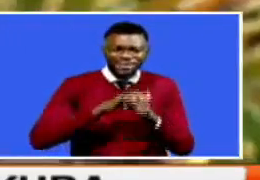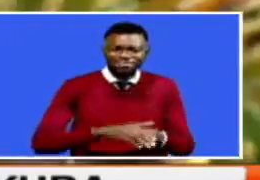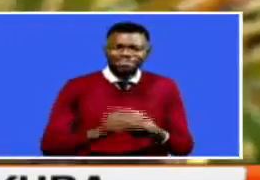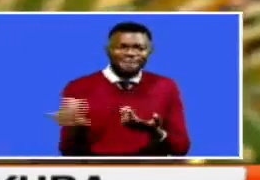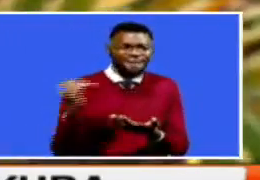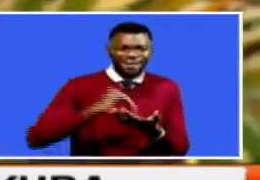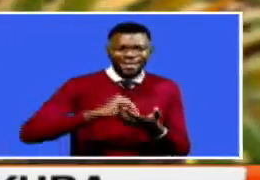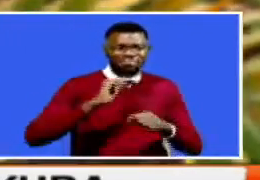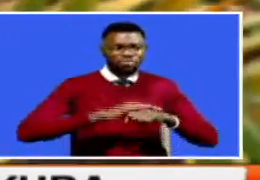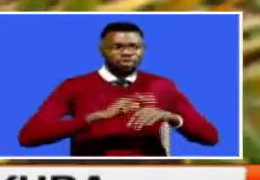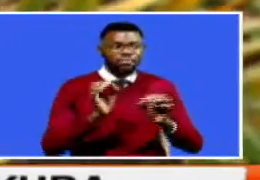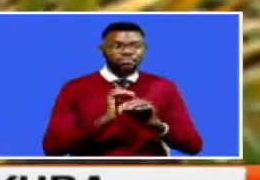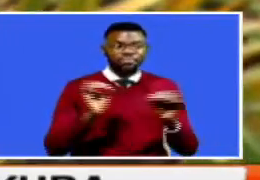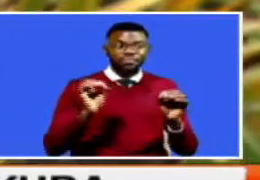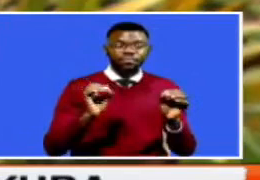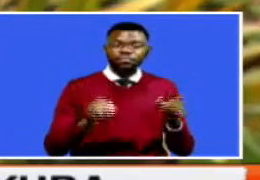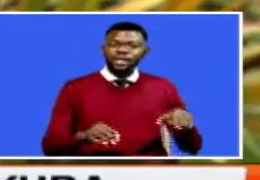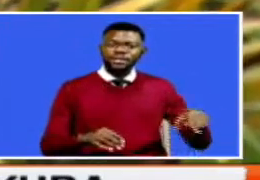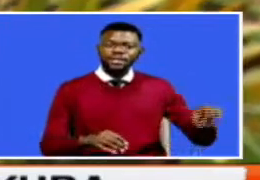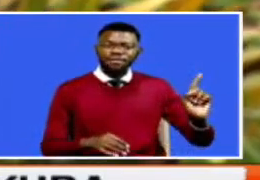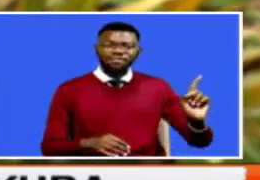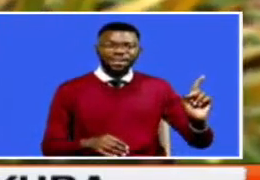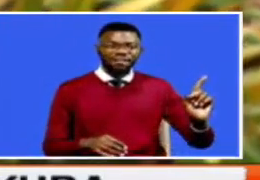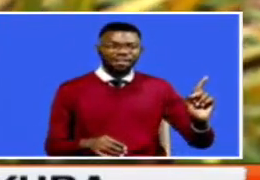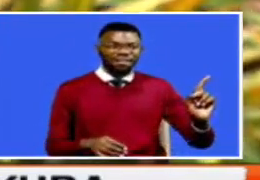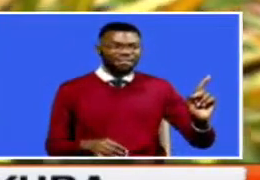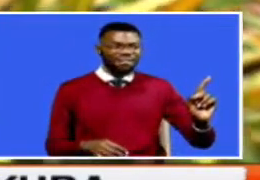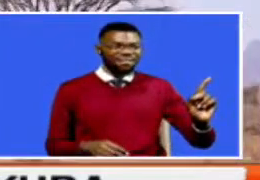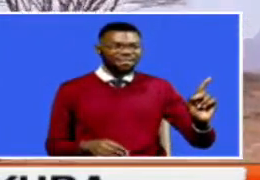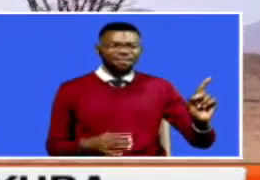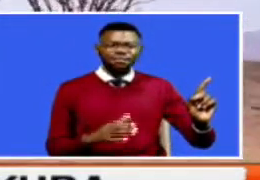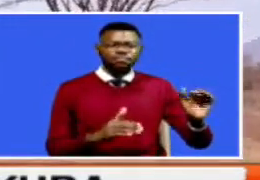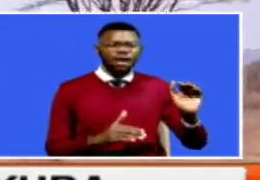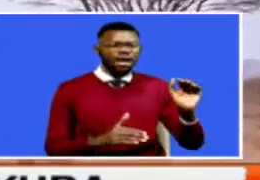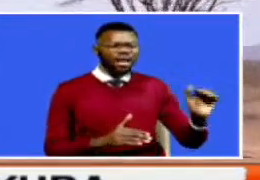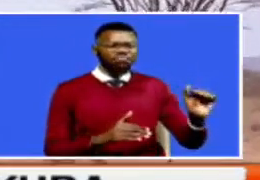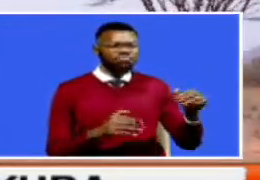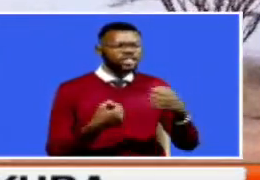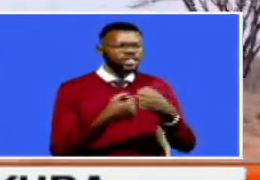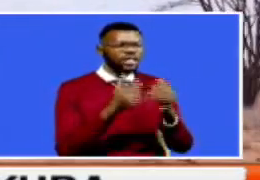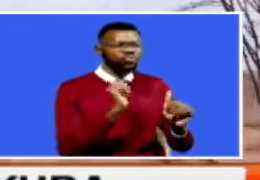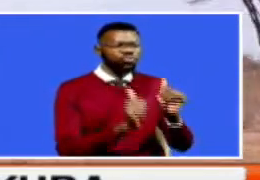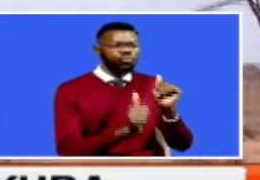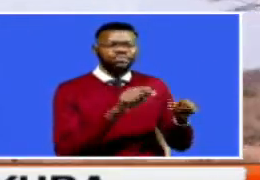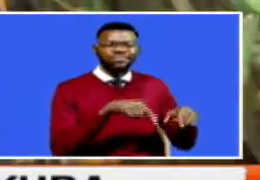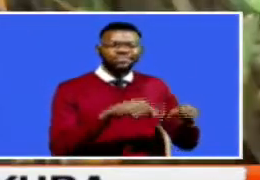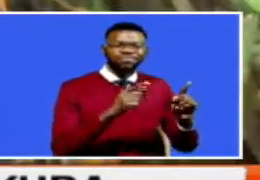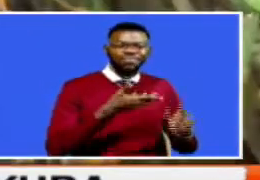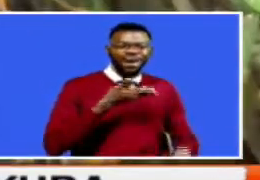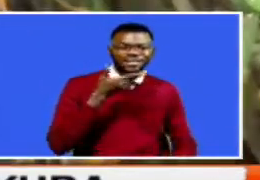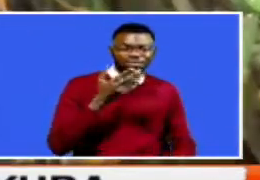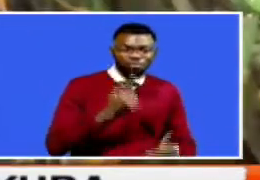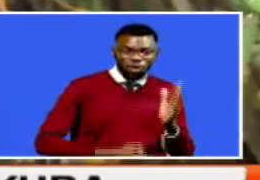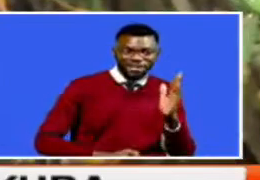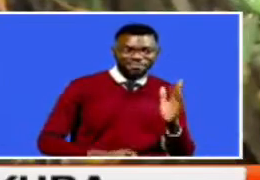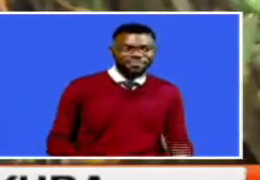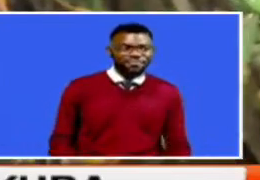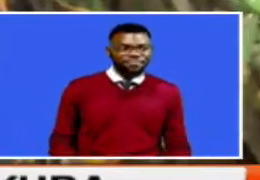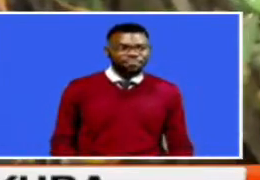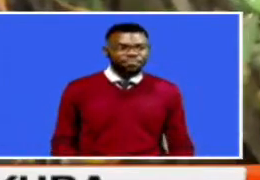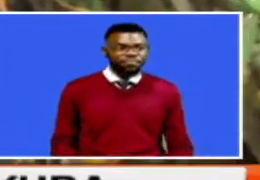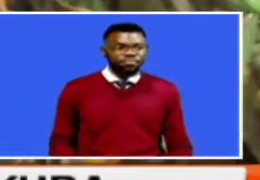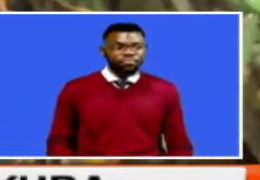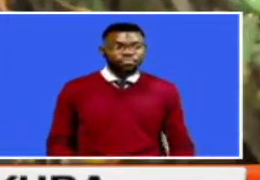Ninamuuliza ikiwa uongozi duni ni sehemu ya changamoto inayodumaza maendeleo eneo hilo, na Kura anasema na shida